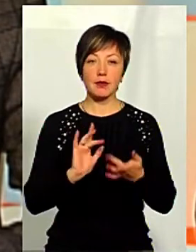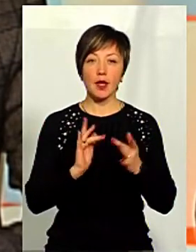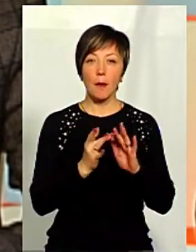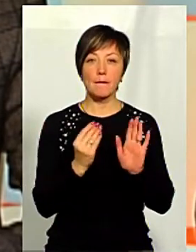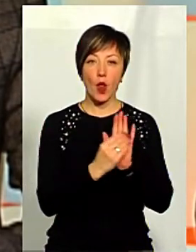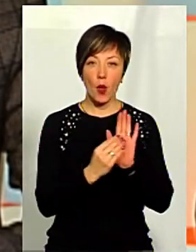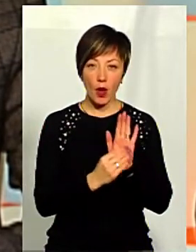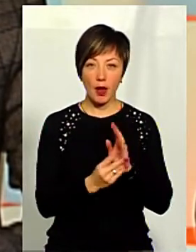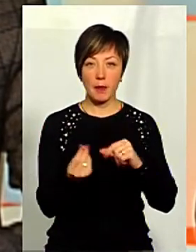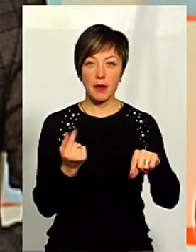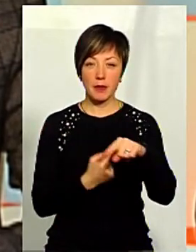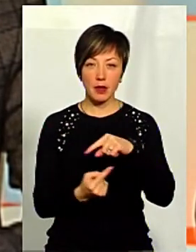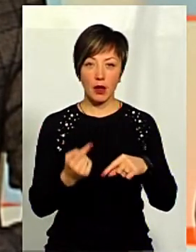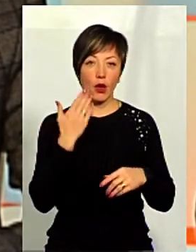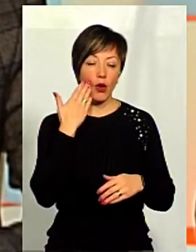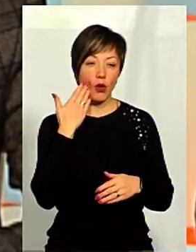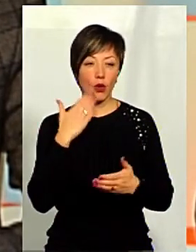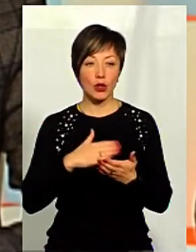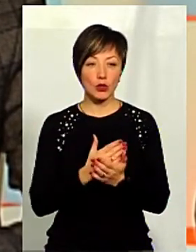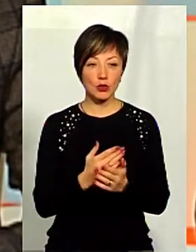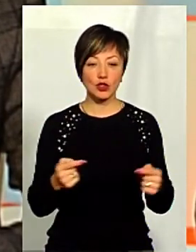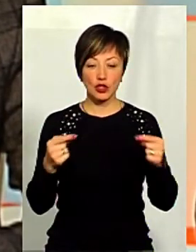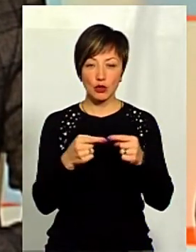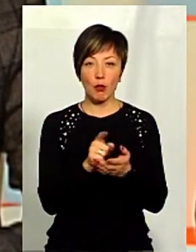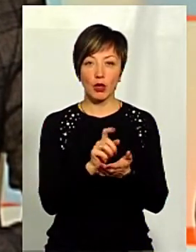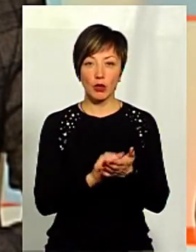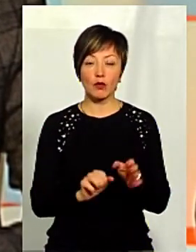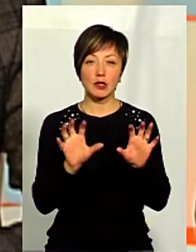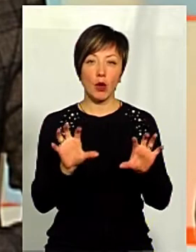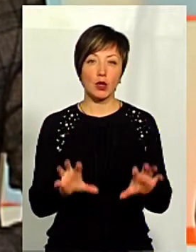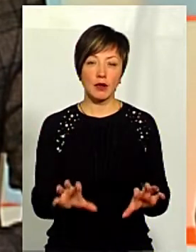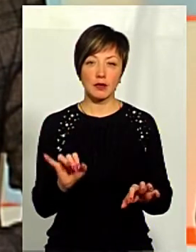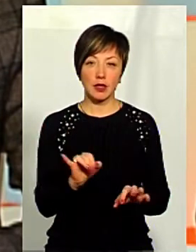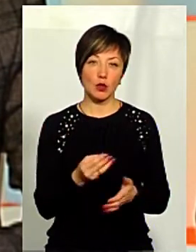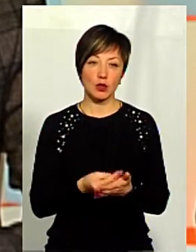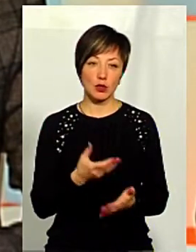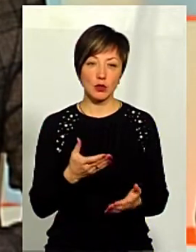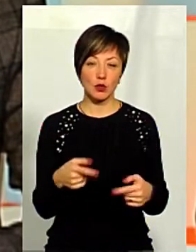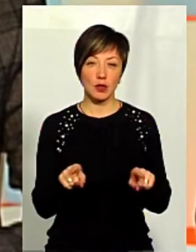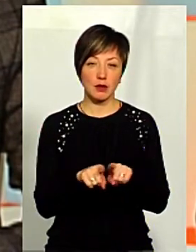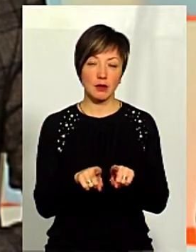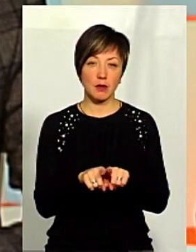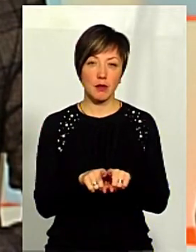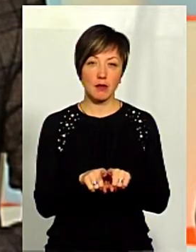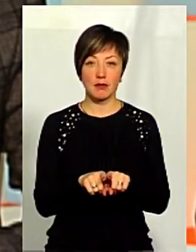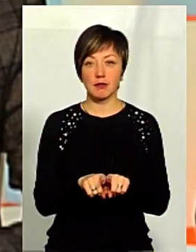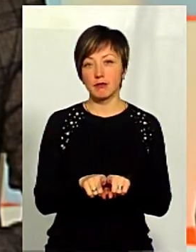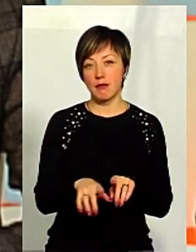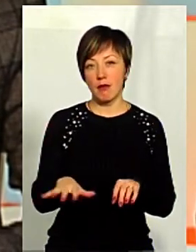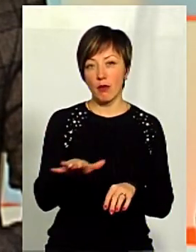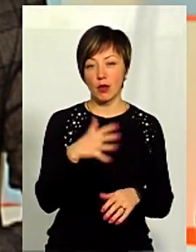і підприємець, вони орієнтуються чітко в податковому законодавстві і оцінюють, так би мовити, поле